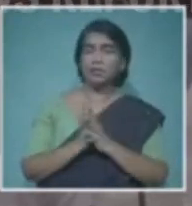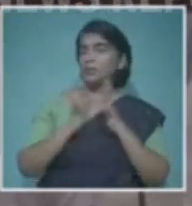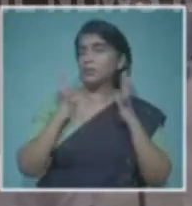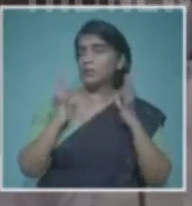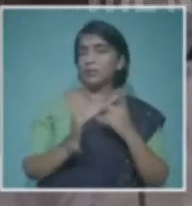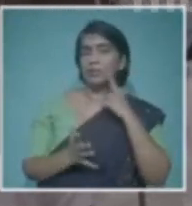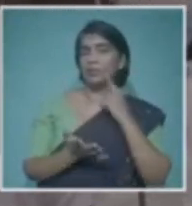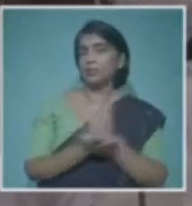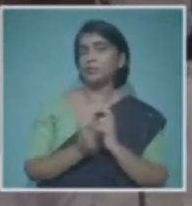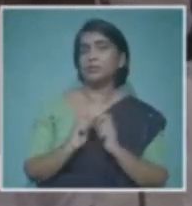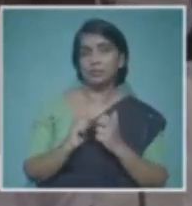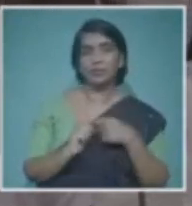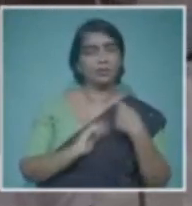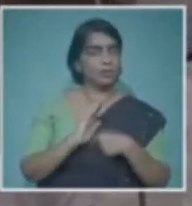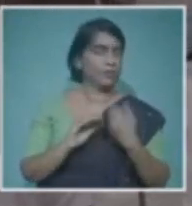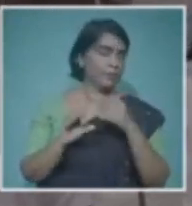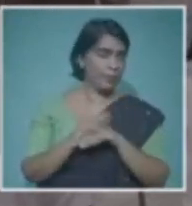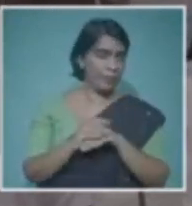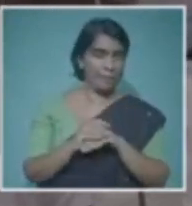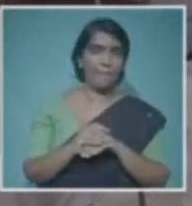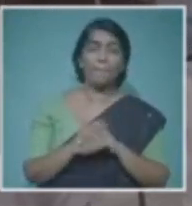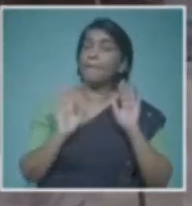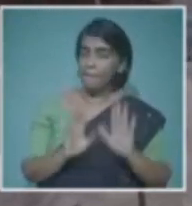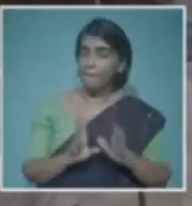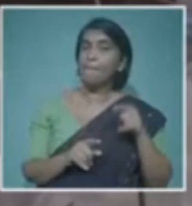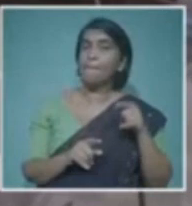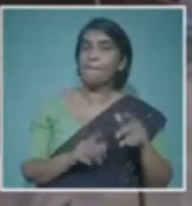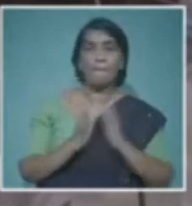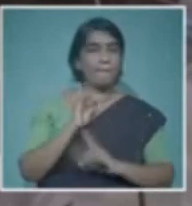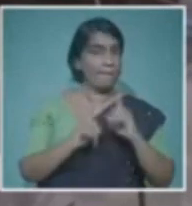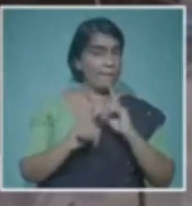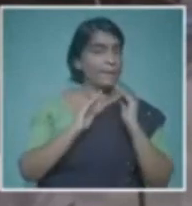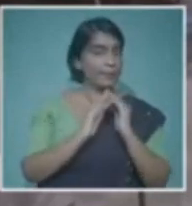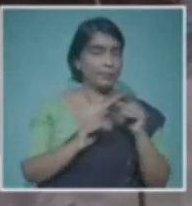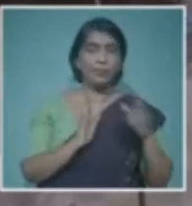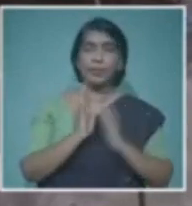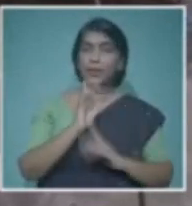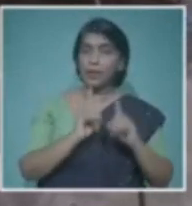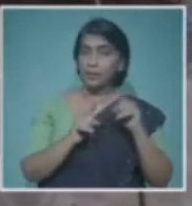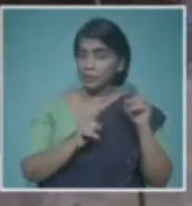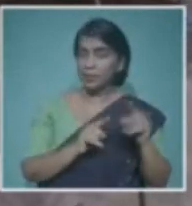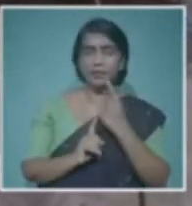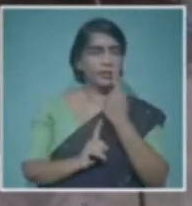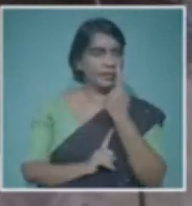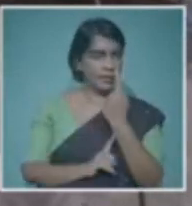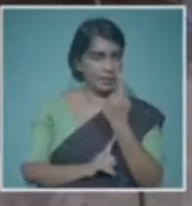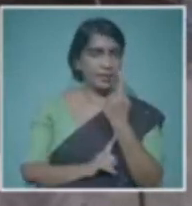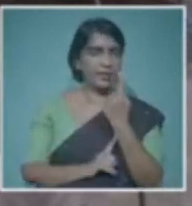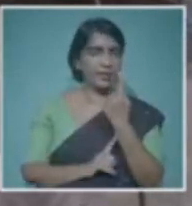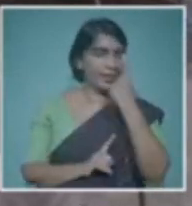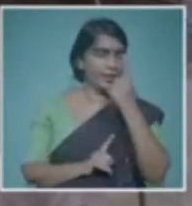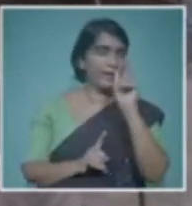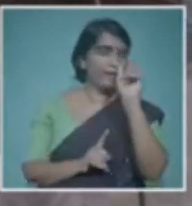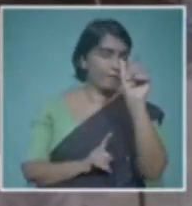එක බරපතල අර්බුදයක් බවට මේ රටේ පත් වෙලා තියෙනවා. නමුත් මෙම අමාත්‍යංශයට මේ අමාත්‍යංශයේ